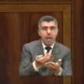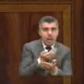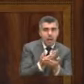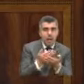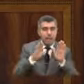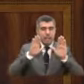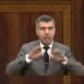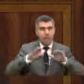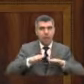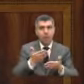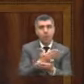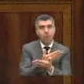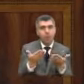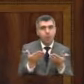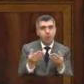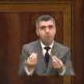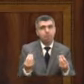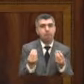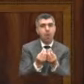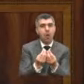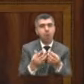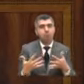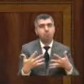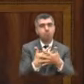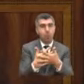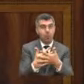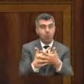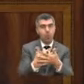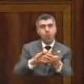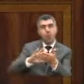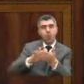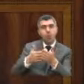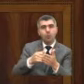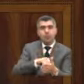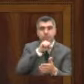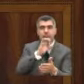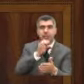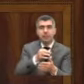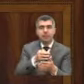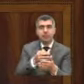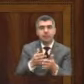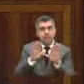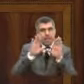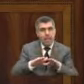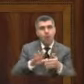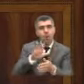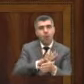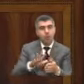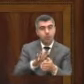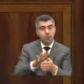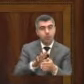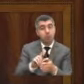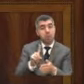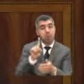التراويح جميع، والجميع كيتمنى أنه هذا الشيء يستمر. ولكن التخوف اللي كاين أنتم كتشوفوا